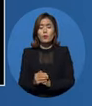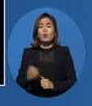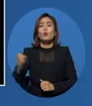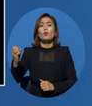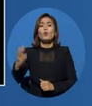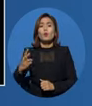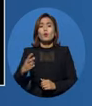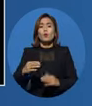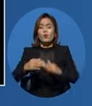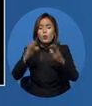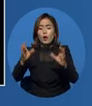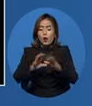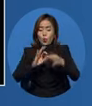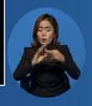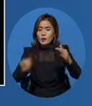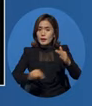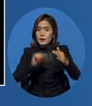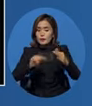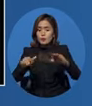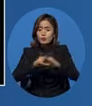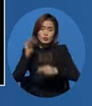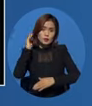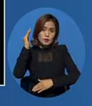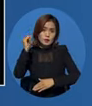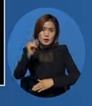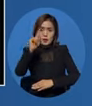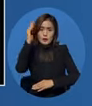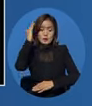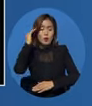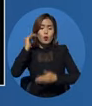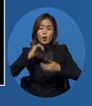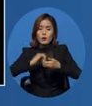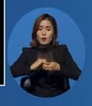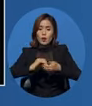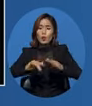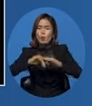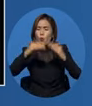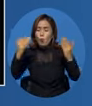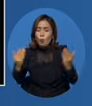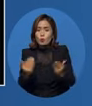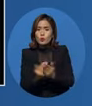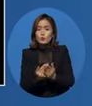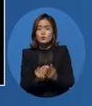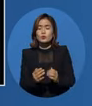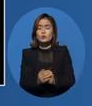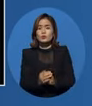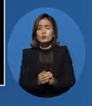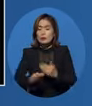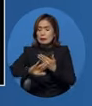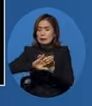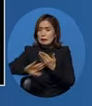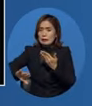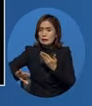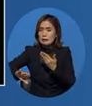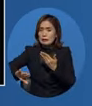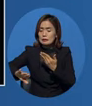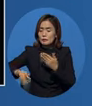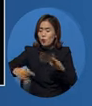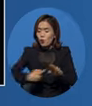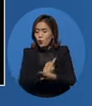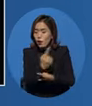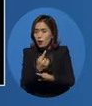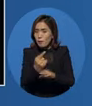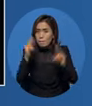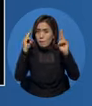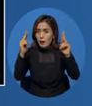당청 관계에 있어서도 문재인 대통령이나 청와대 와 다른 질수도 다른 길을 갈 수도 있다는 것인지